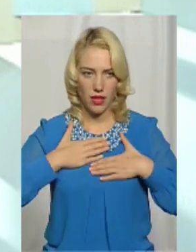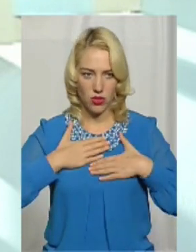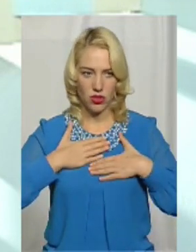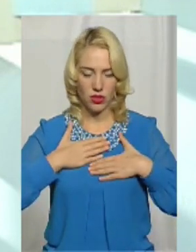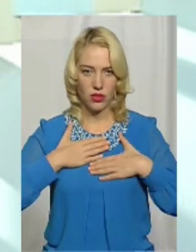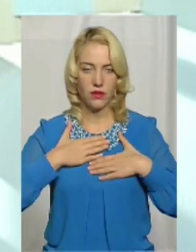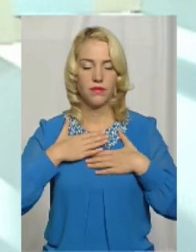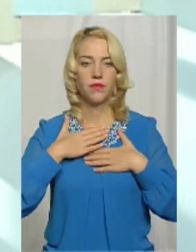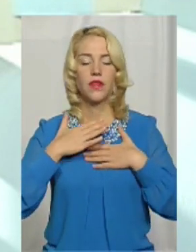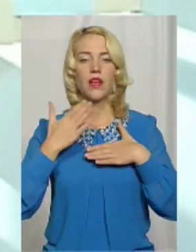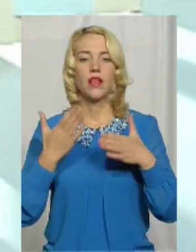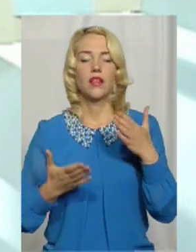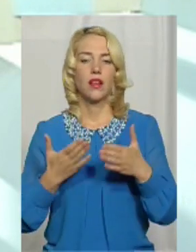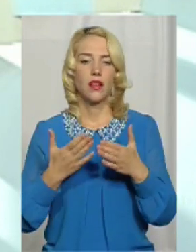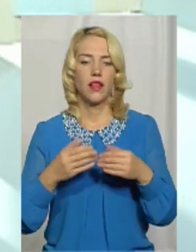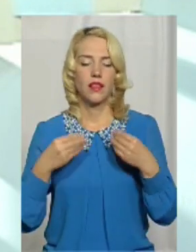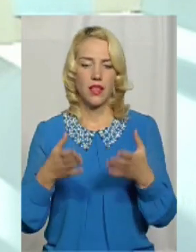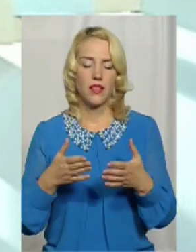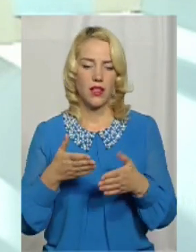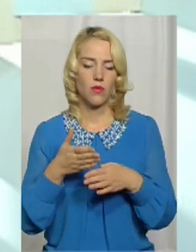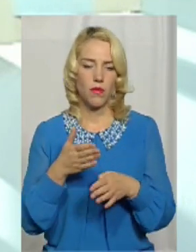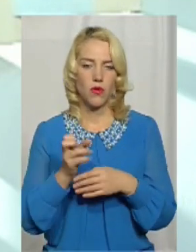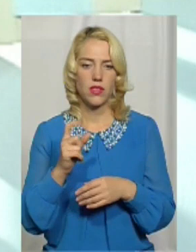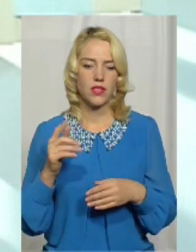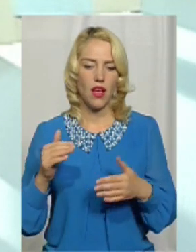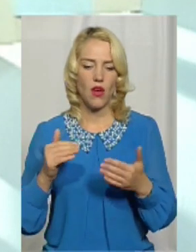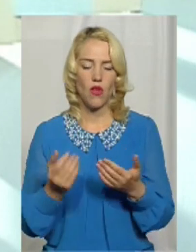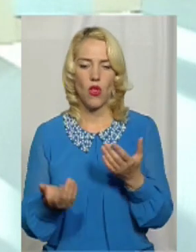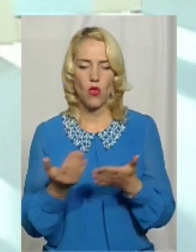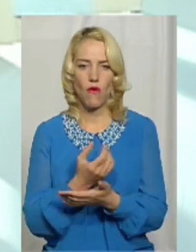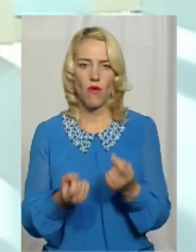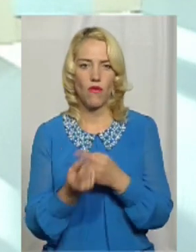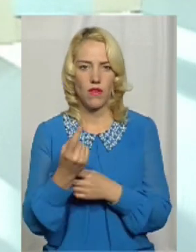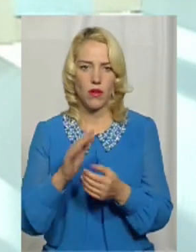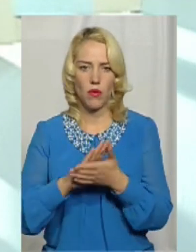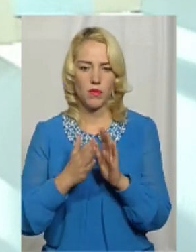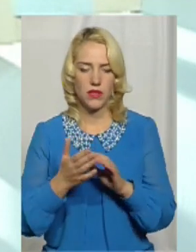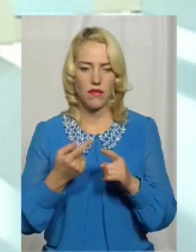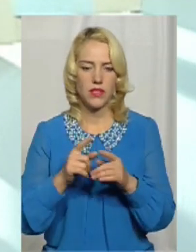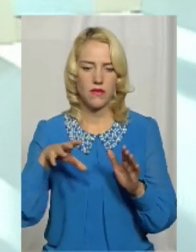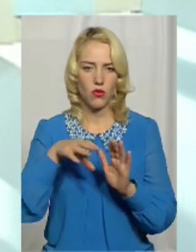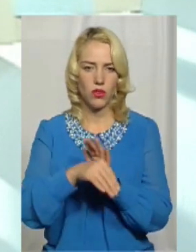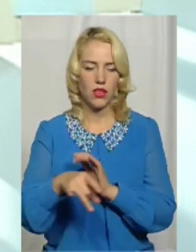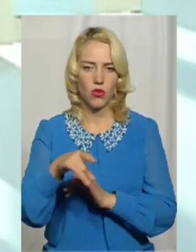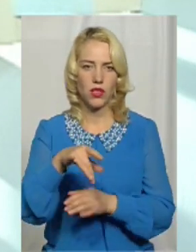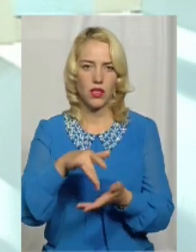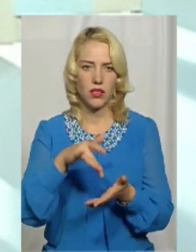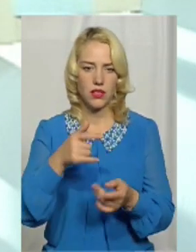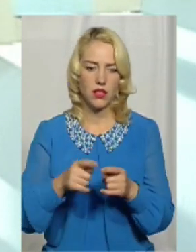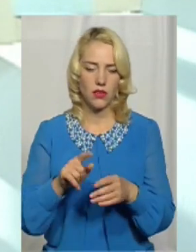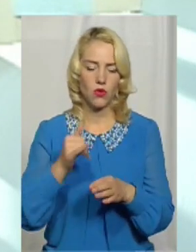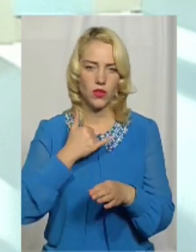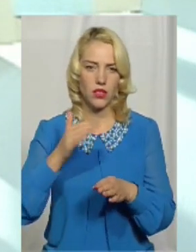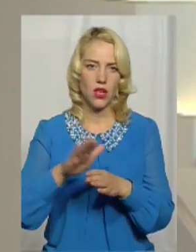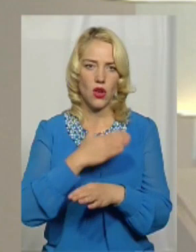хоча значить, надання допомоги за нововиявленими обставинами належить до компетенції регіонального центру, у нас дещо